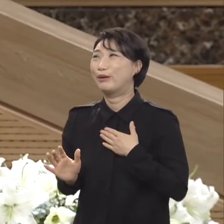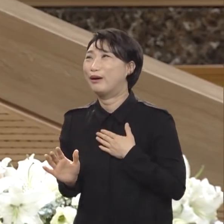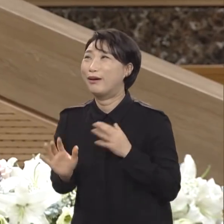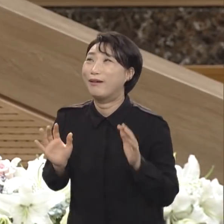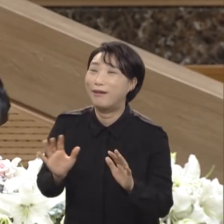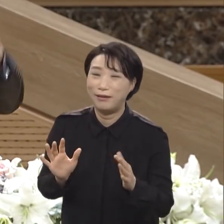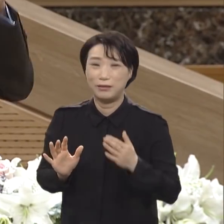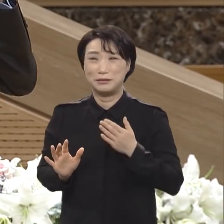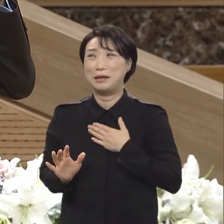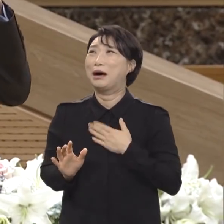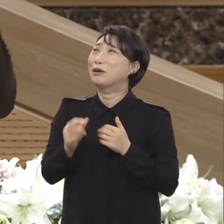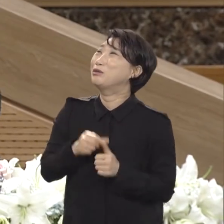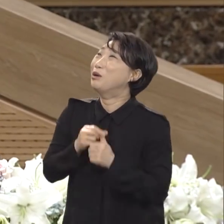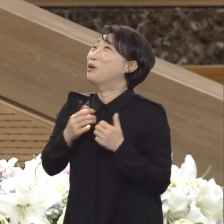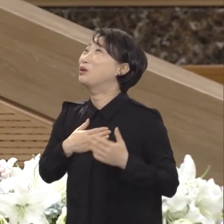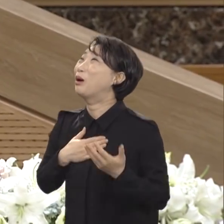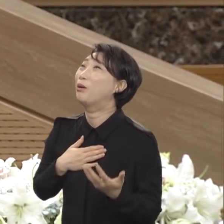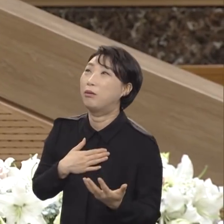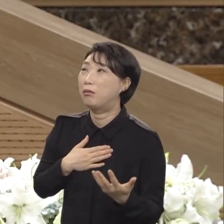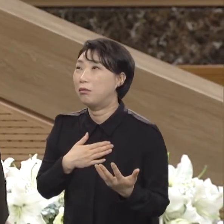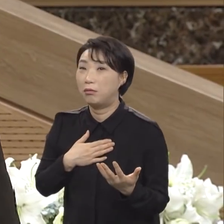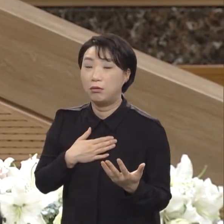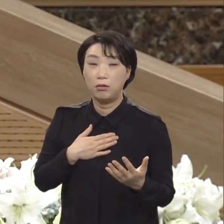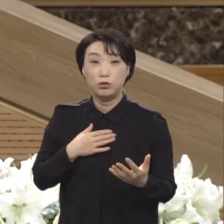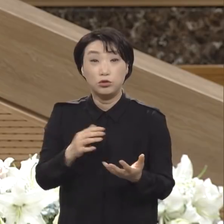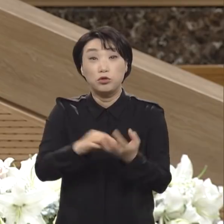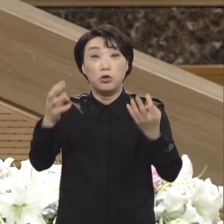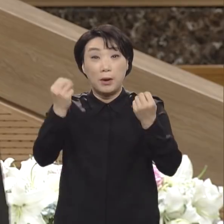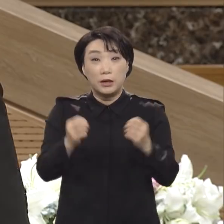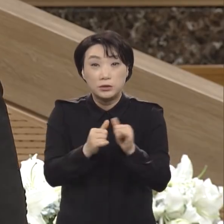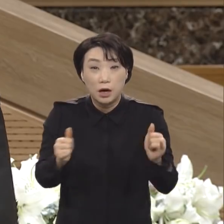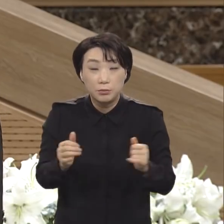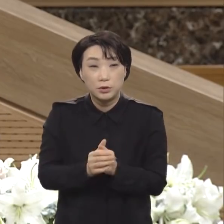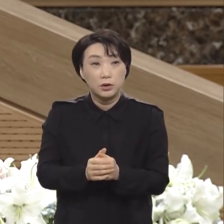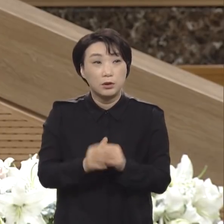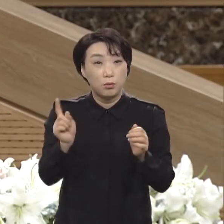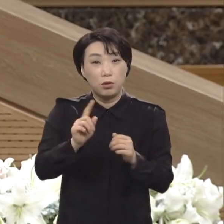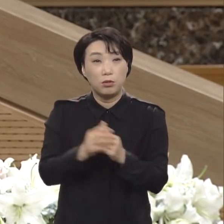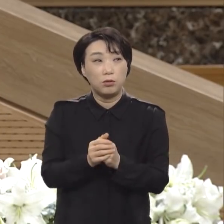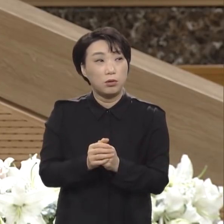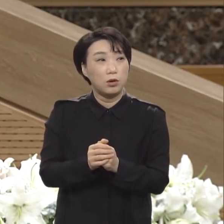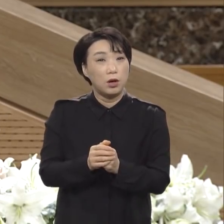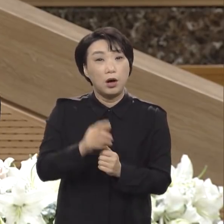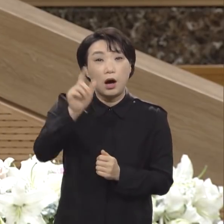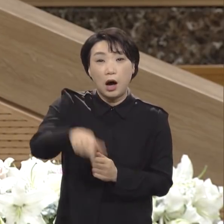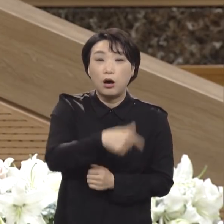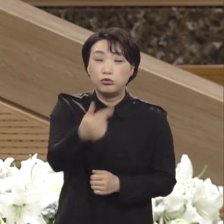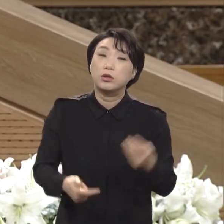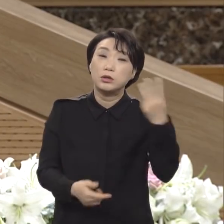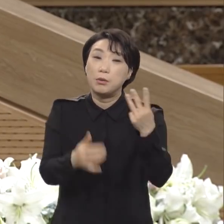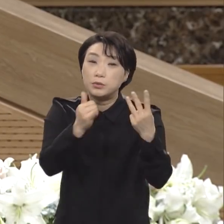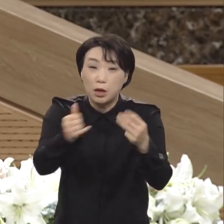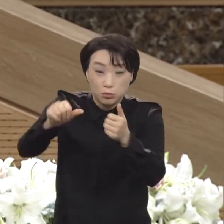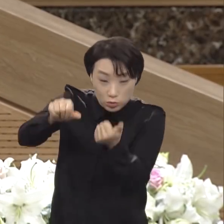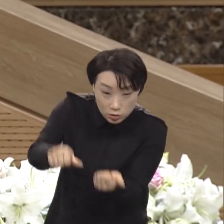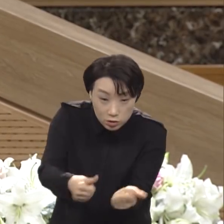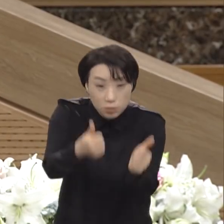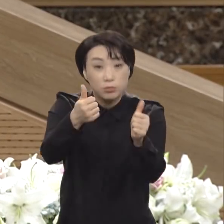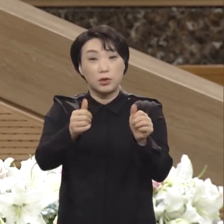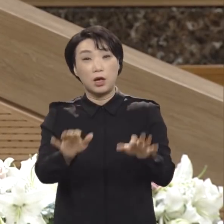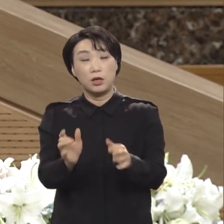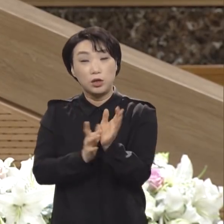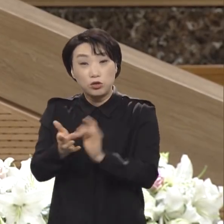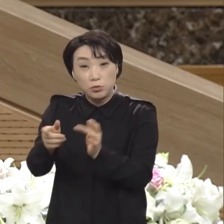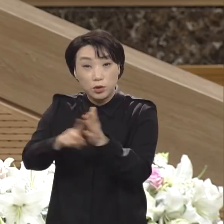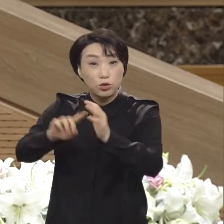어찌하여야 우리가 구원을 얻겠느냐 하면서 하루에 3,000명씩 침례받고